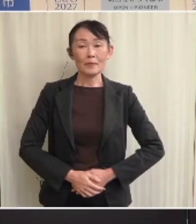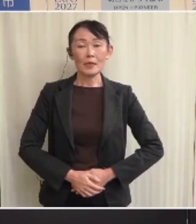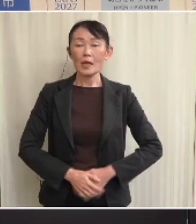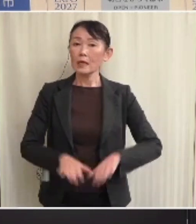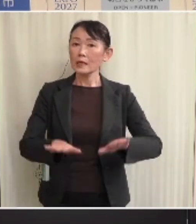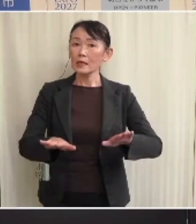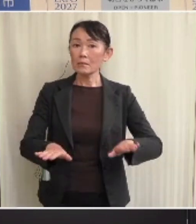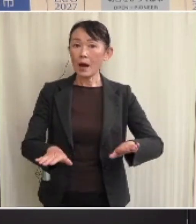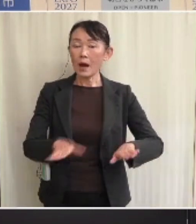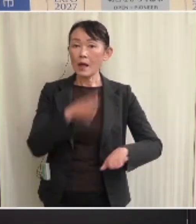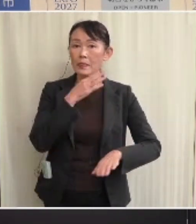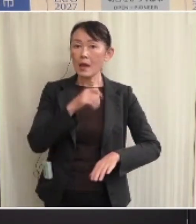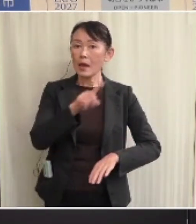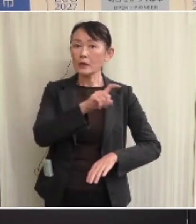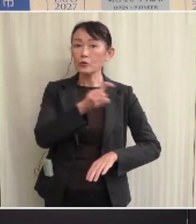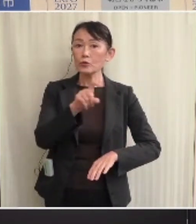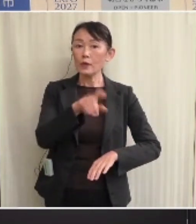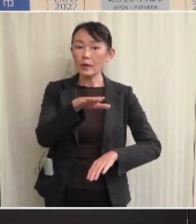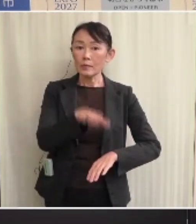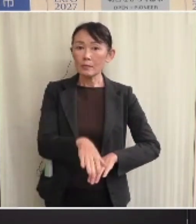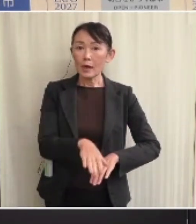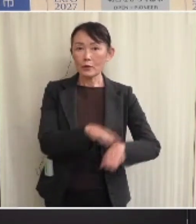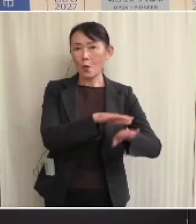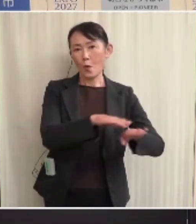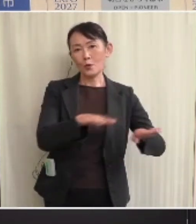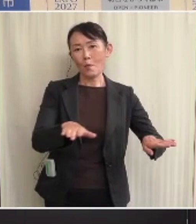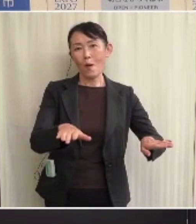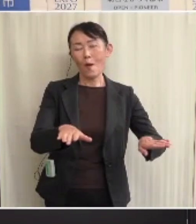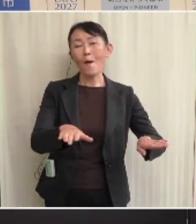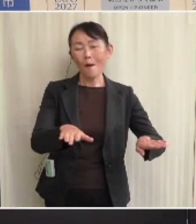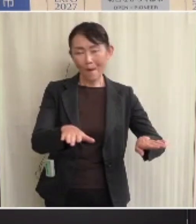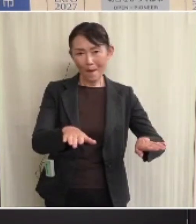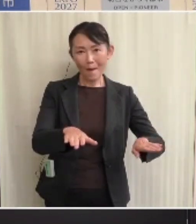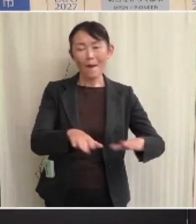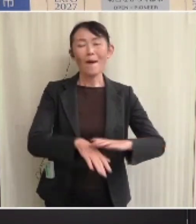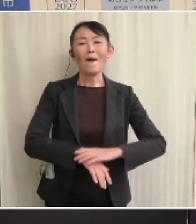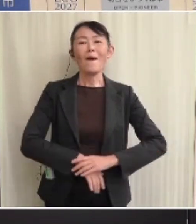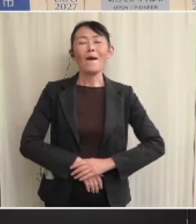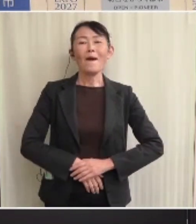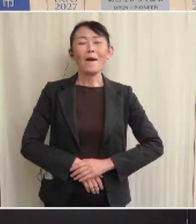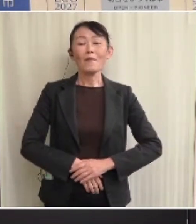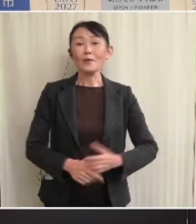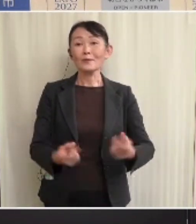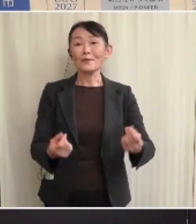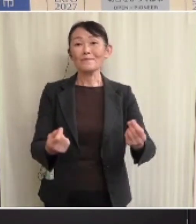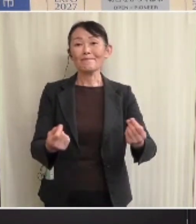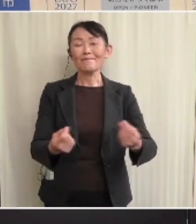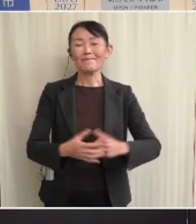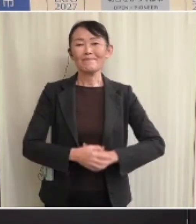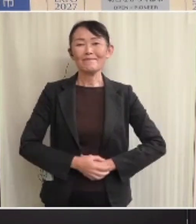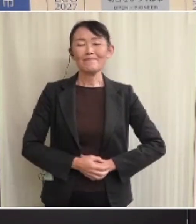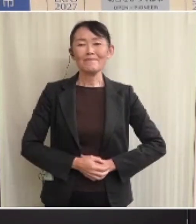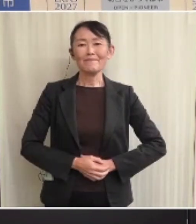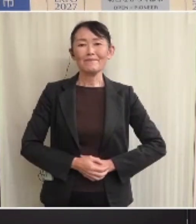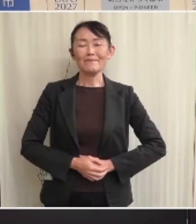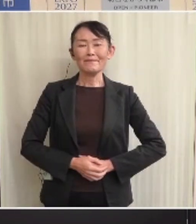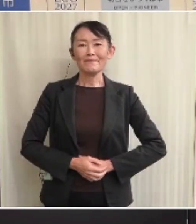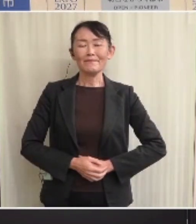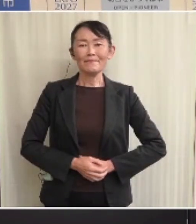10歳未満のですね、現役というか今のお子様もそうですし、それ